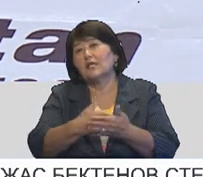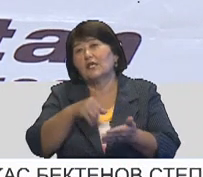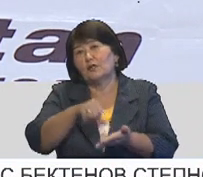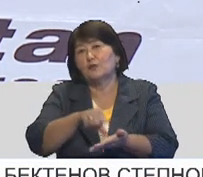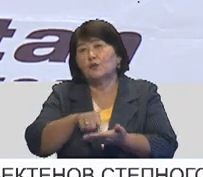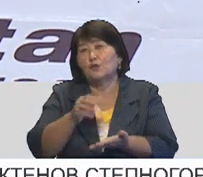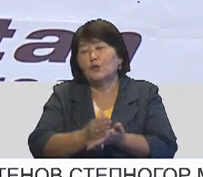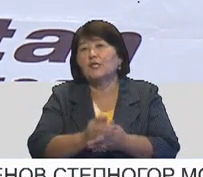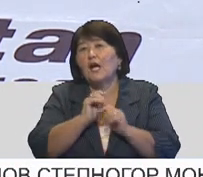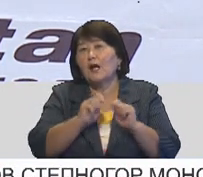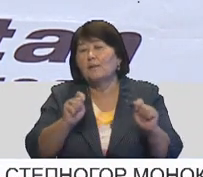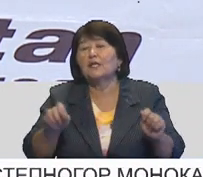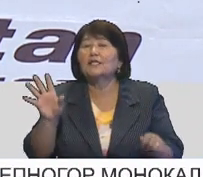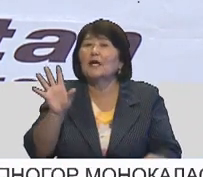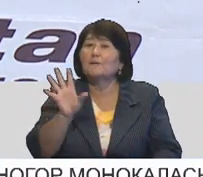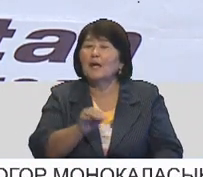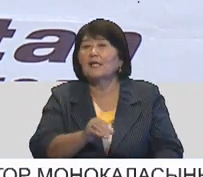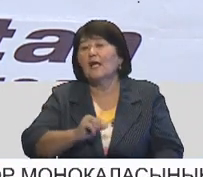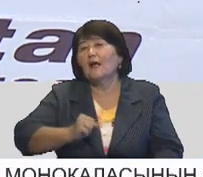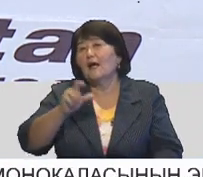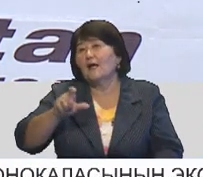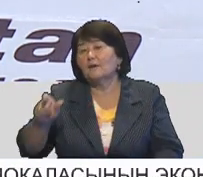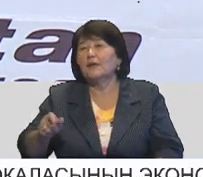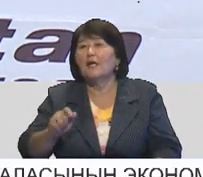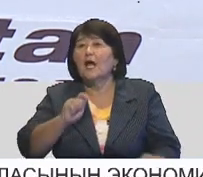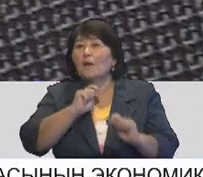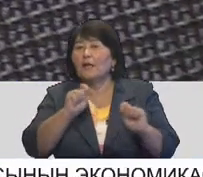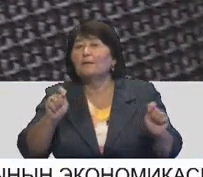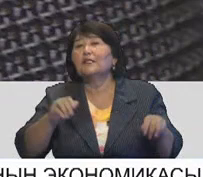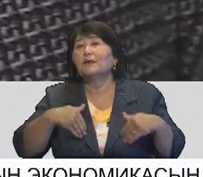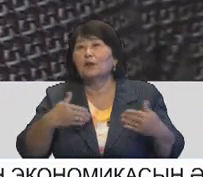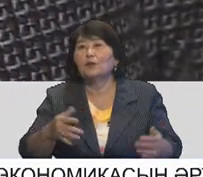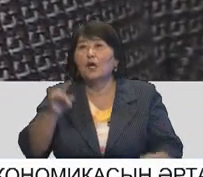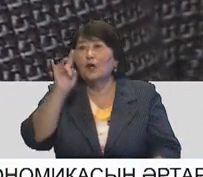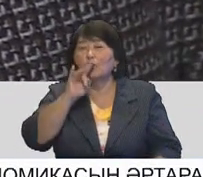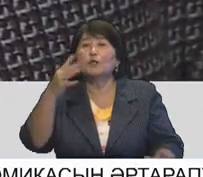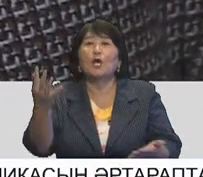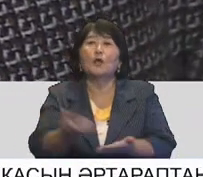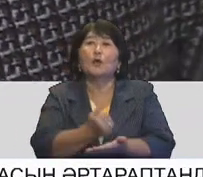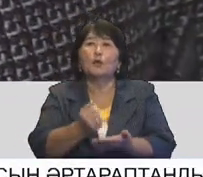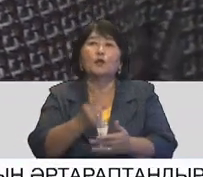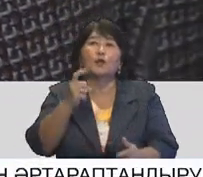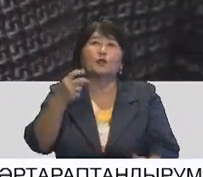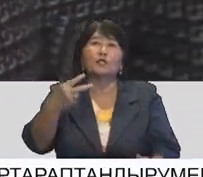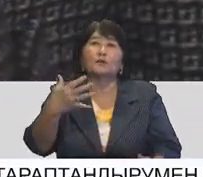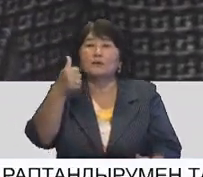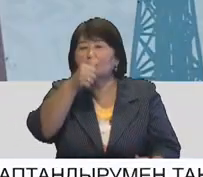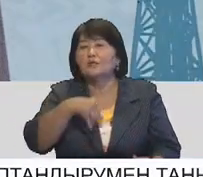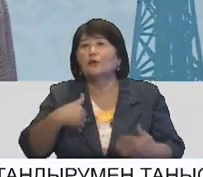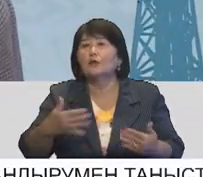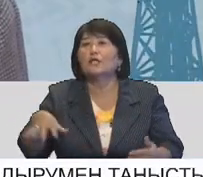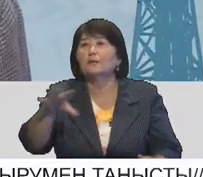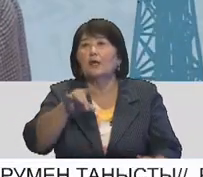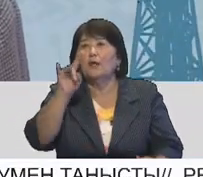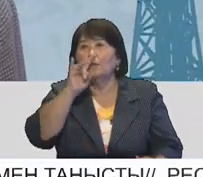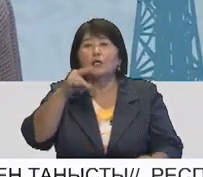жаңағы марапат алған барлық әріптестерімді, марапаттарымды құттықтаймын. Мұнай өндірудің 125 жылдығымен құттықтаймын барлығын.